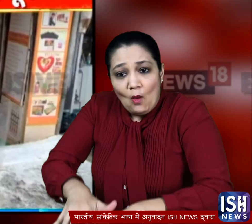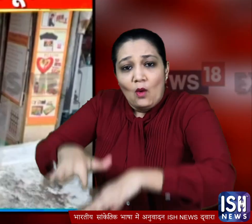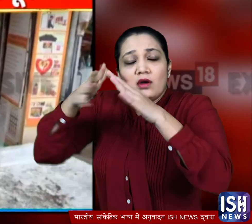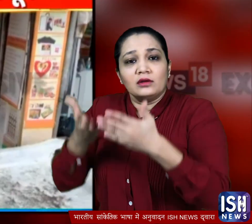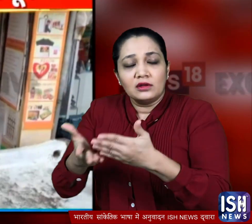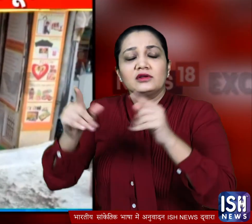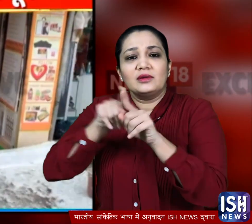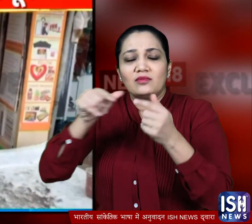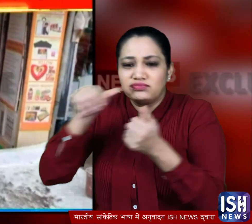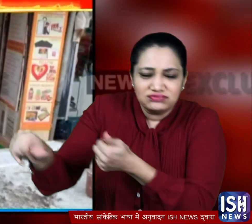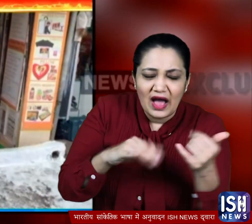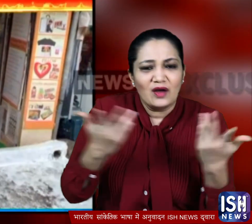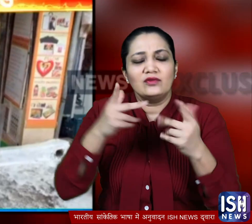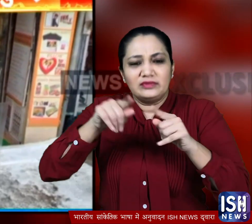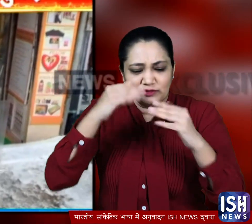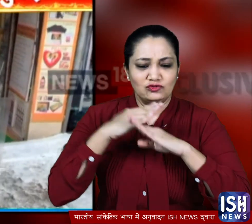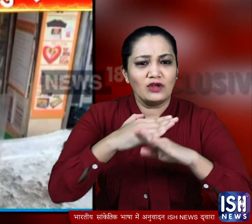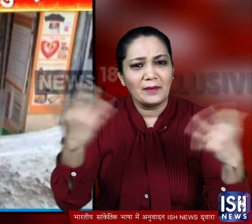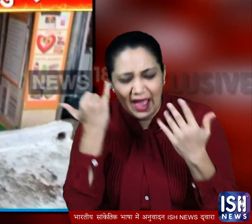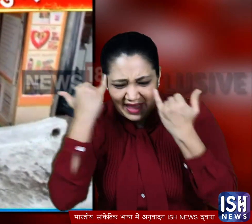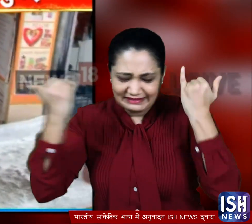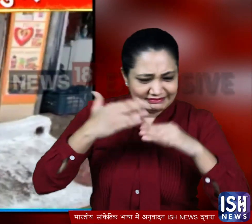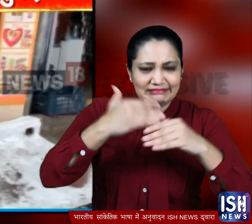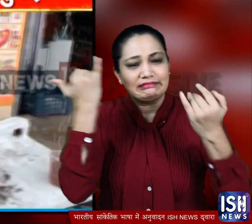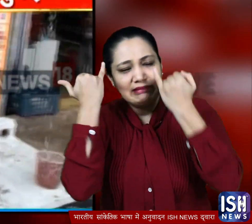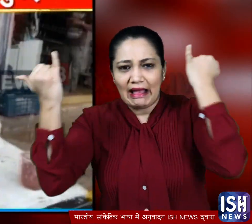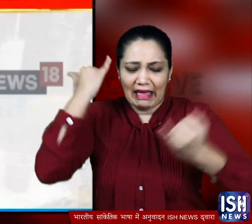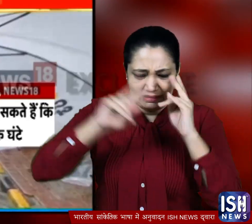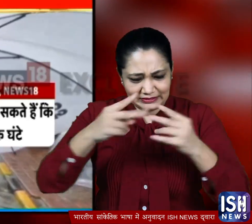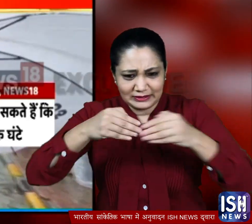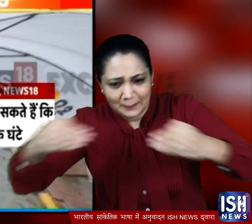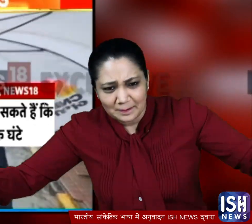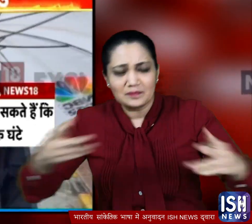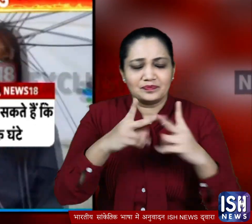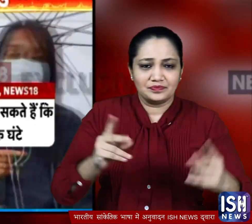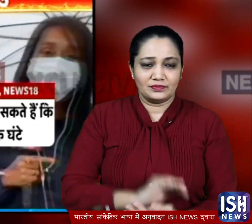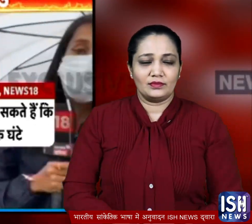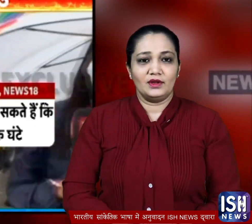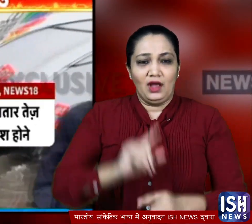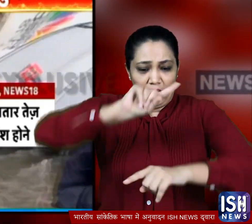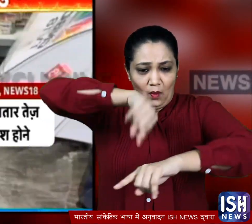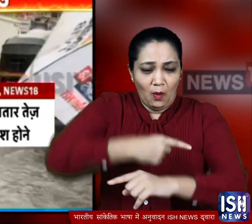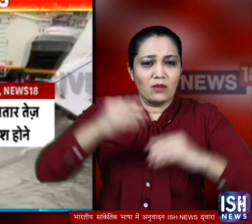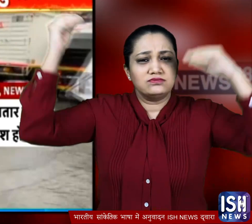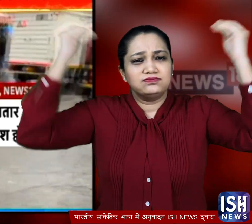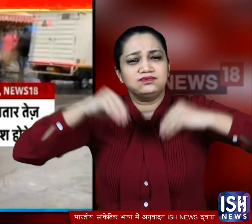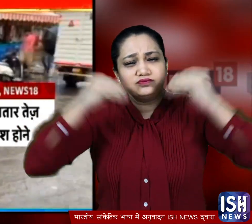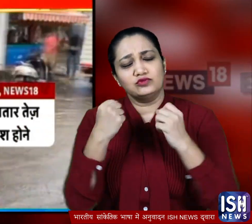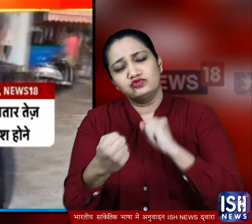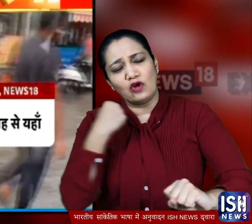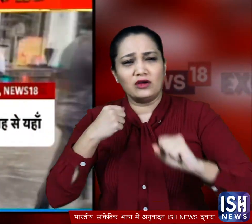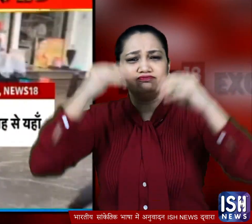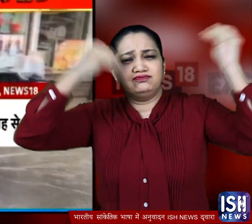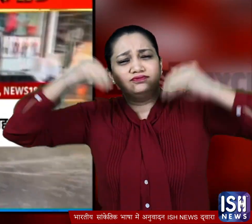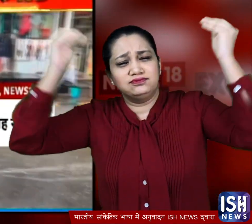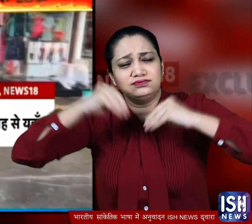रहे, तो कई लोग दुकानों में पानी घुसने से रोकने के लिए अलग अलग तरह के जुगाड़ करते दिखे। आप देख सकते हैं कि 1 घंटे से लगातार तेज बारिश